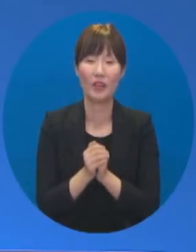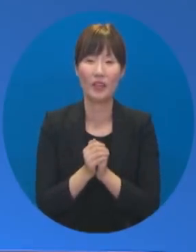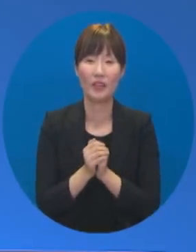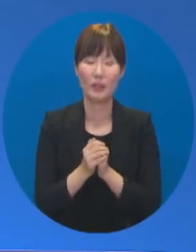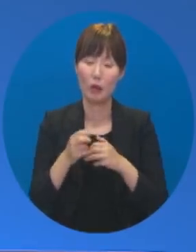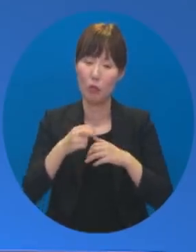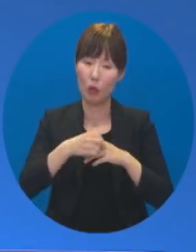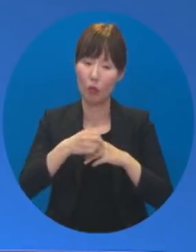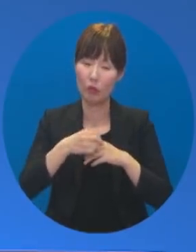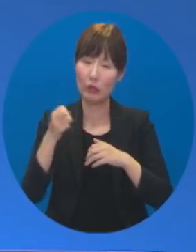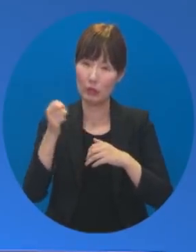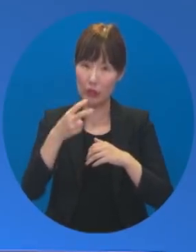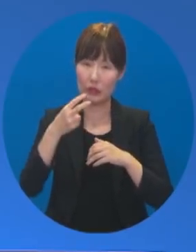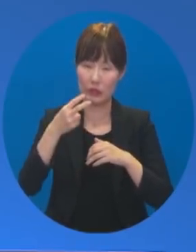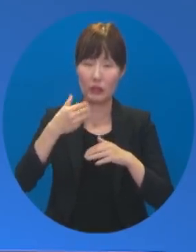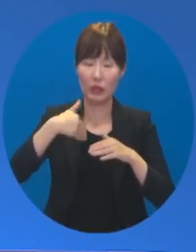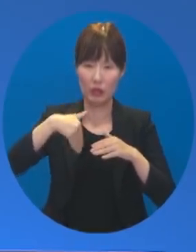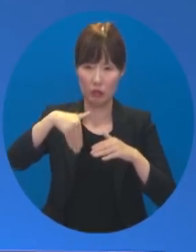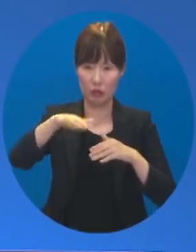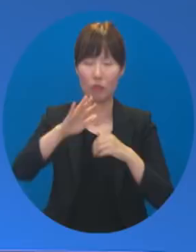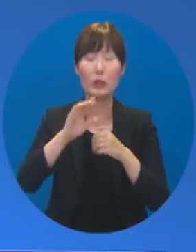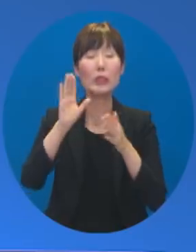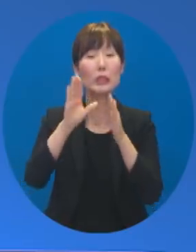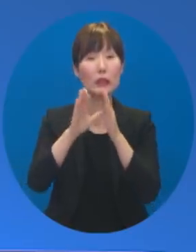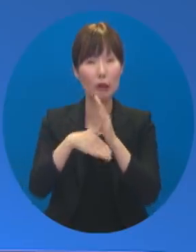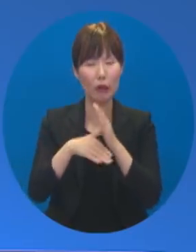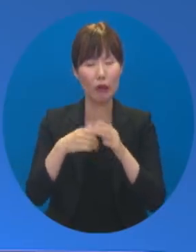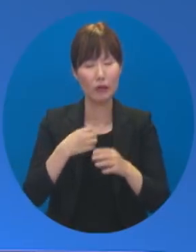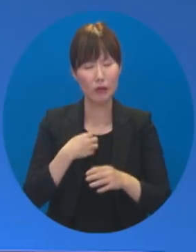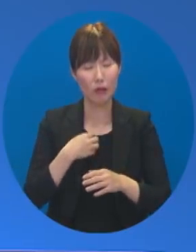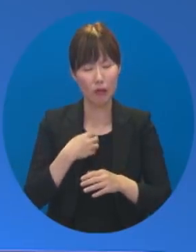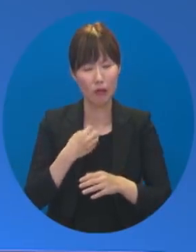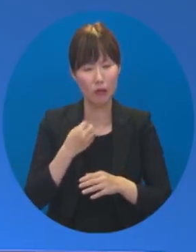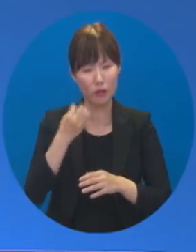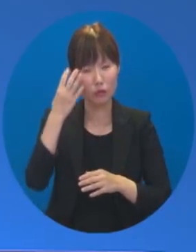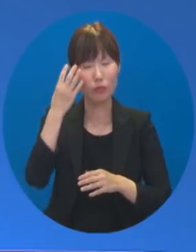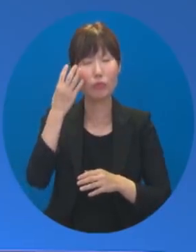병원에 갔습니다. 근데 참 그때가 제가 잊혀지지가 않는 것이